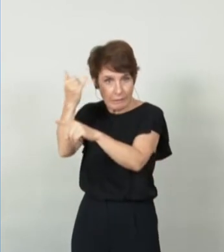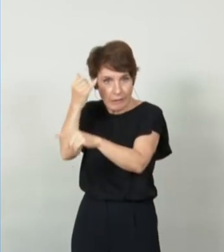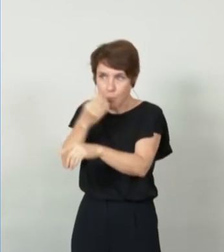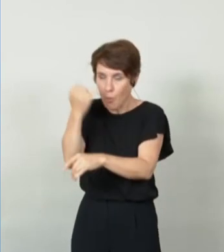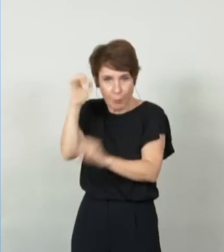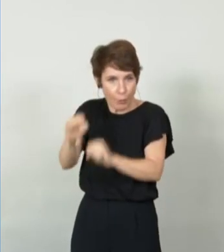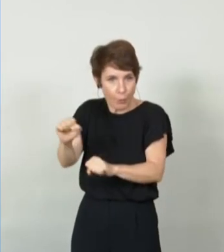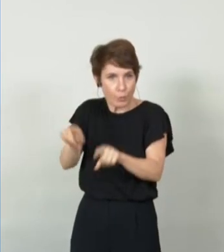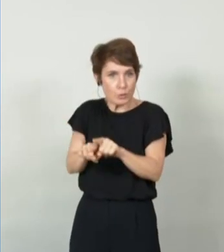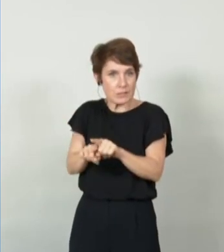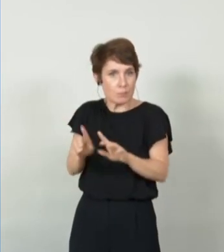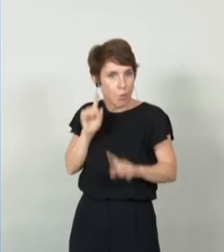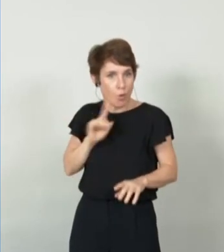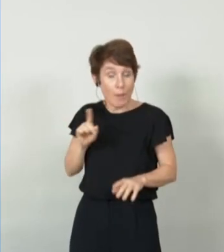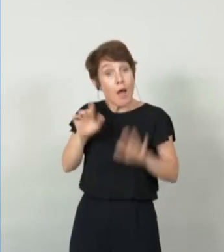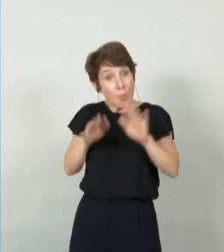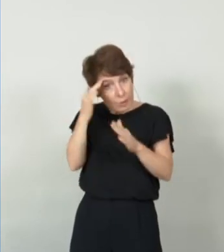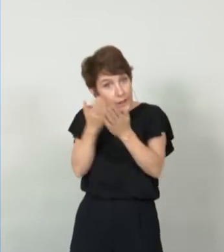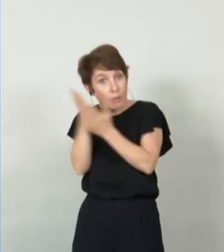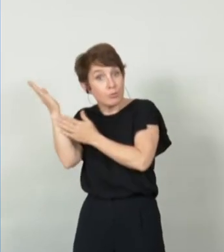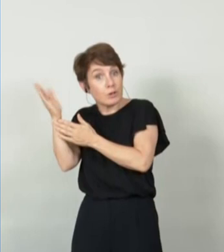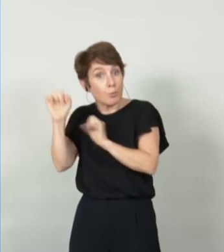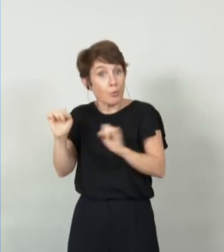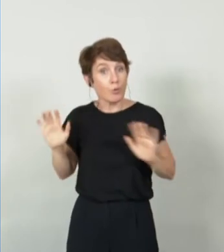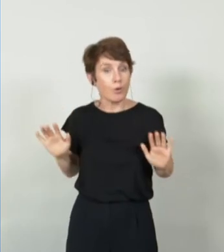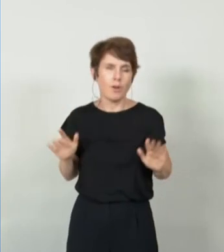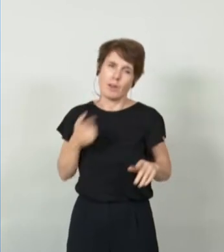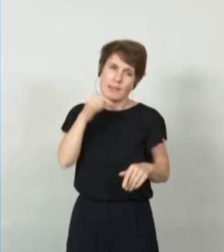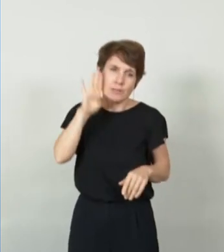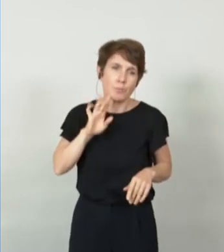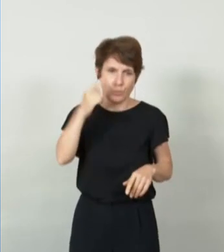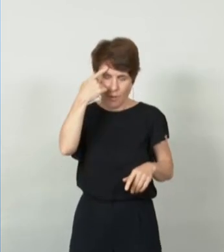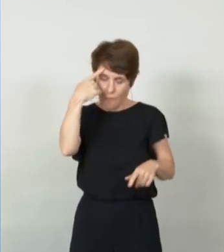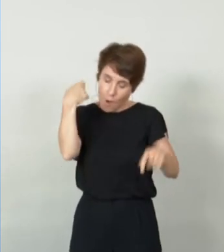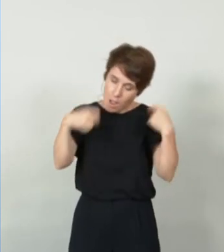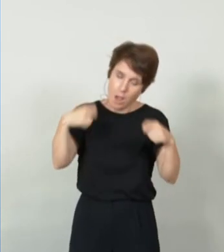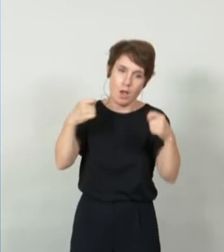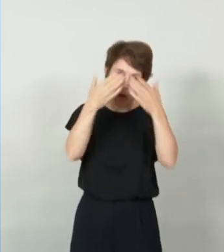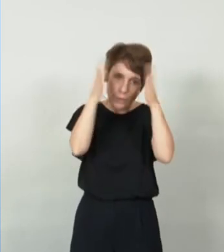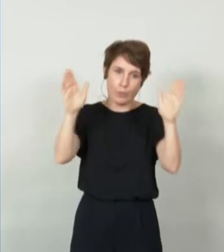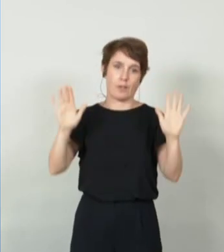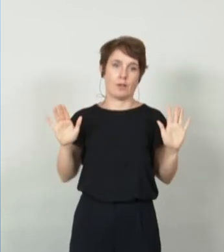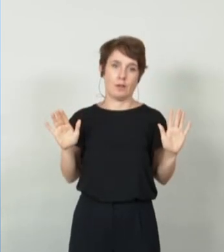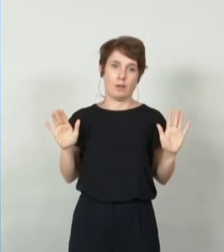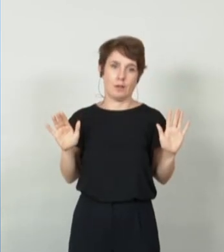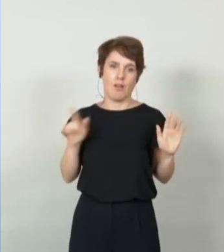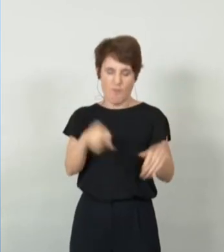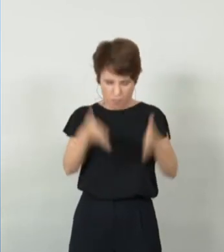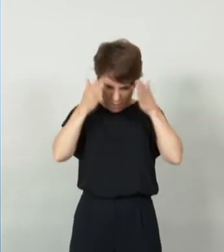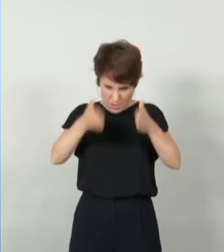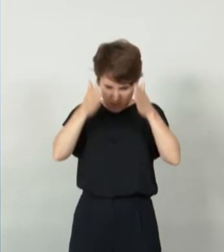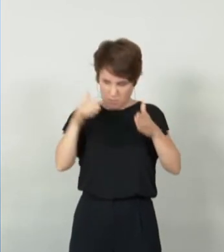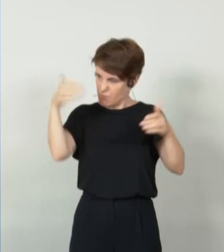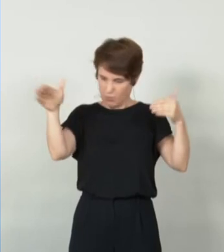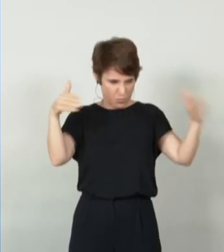qu'ils n'entre pas dans les carcans que vous définissez faites entrer la tolérance dans vos pratiques cessez d'interdire d'exclure en